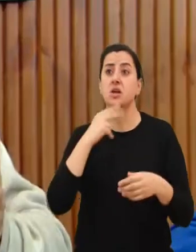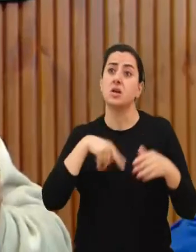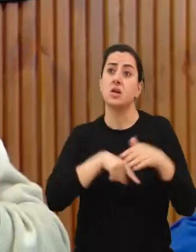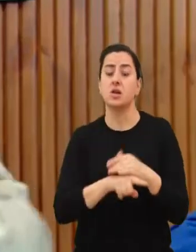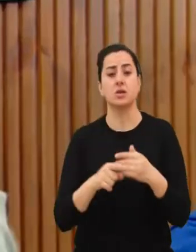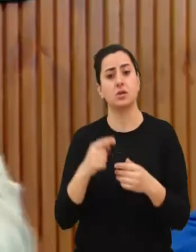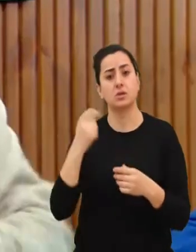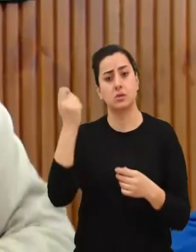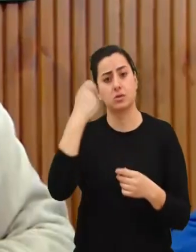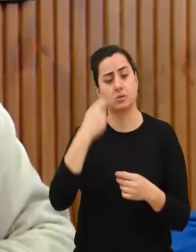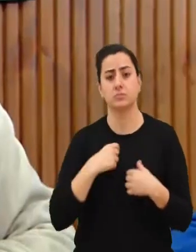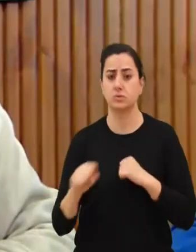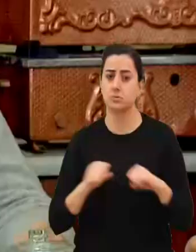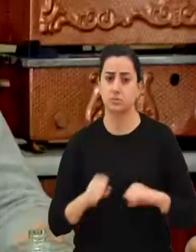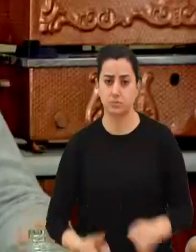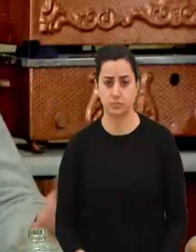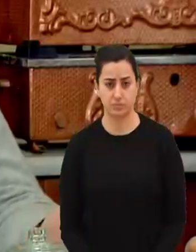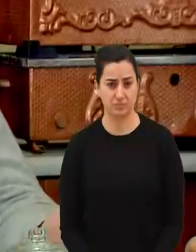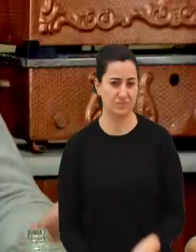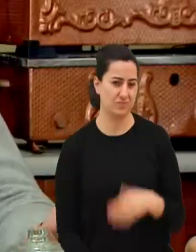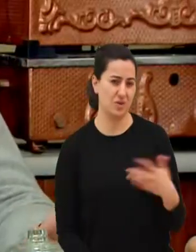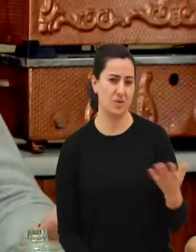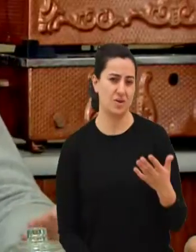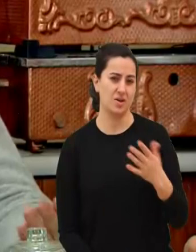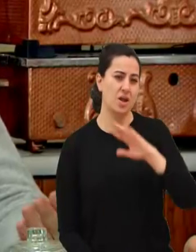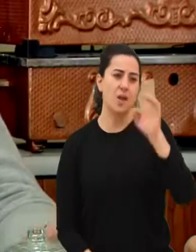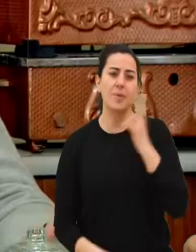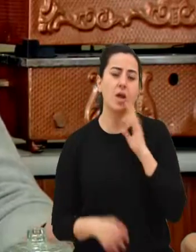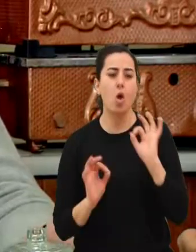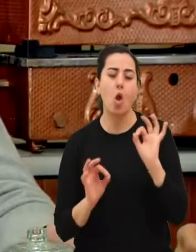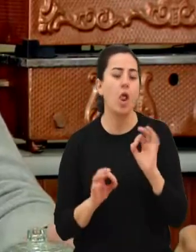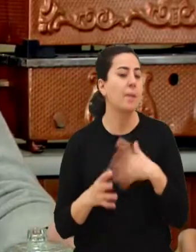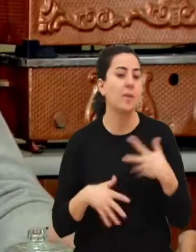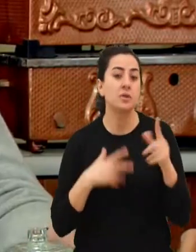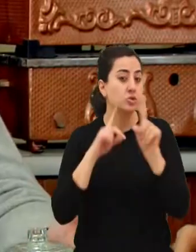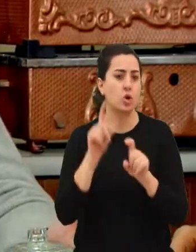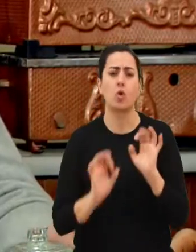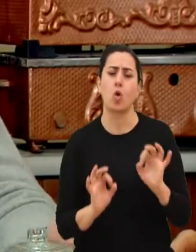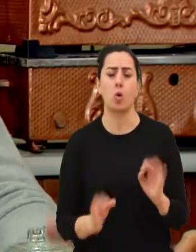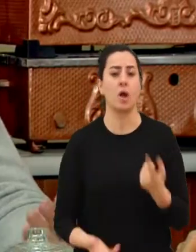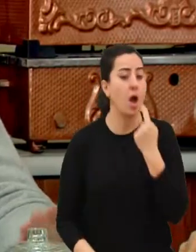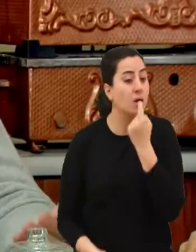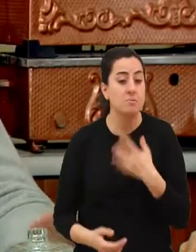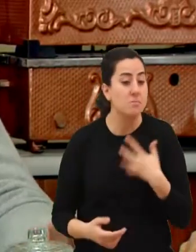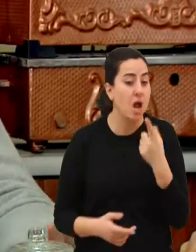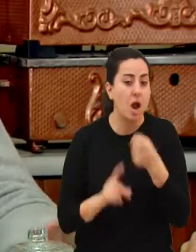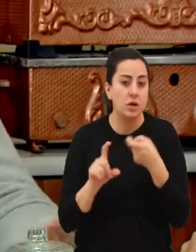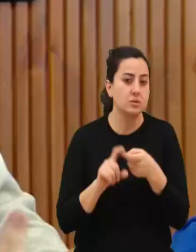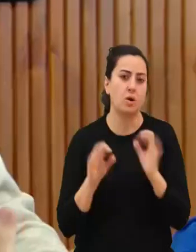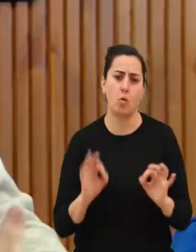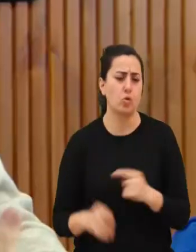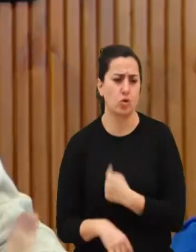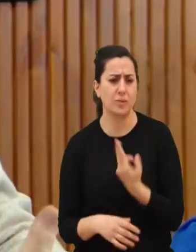kadınlarla filan sanıyormuş ya. Ya şimdi her kadın biraz sıkıştırır, öyle bir ağız arar. Ya kadının huyudur